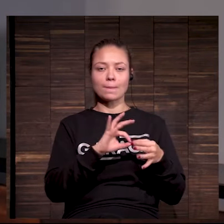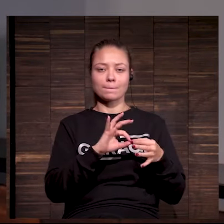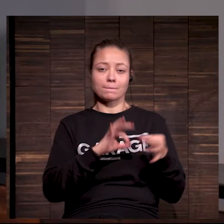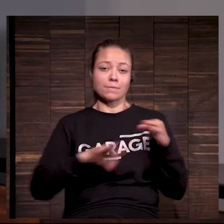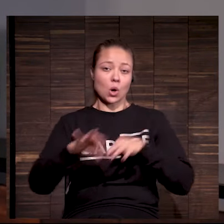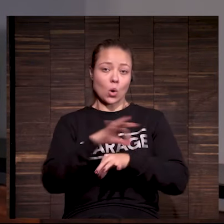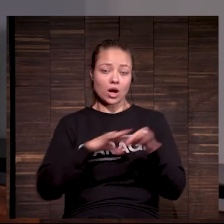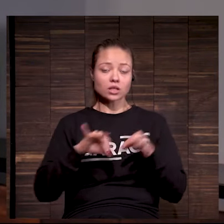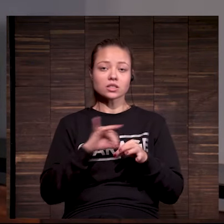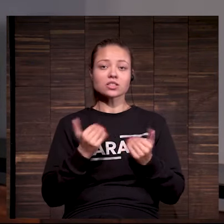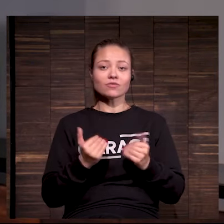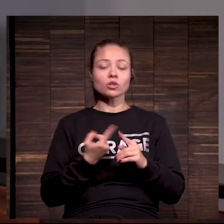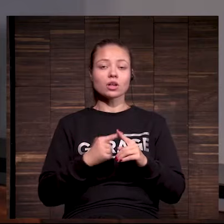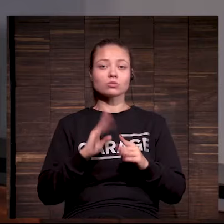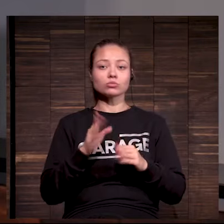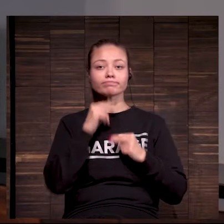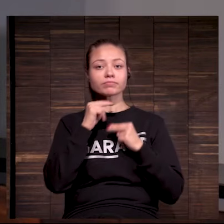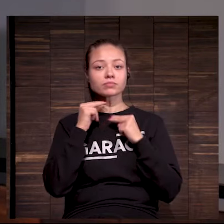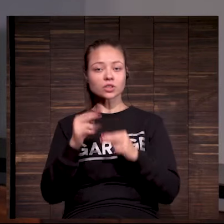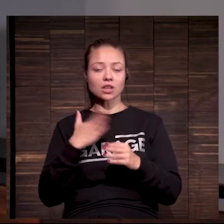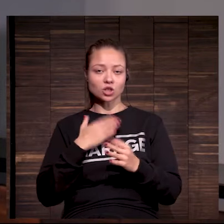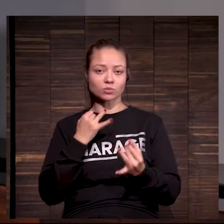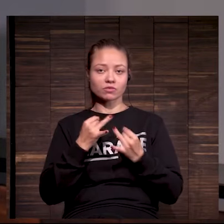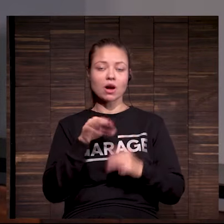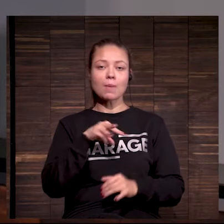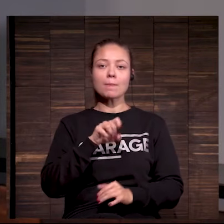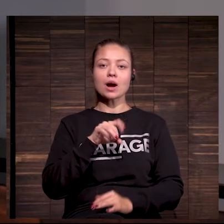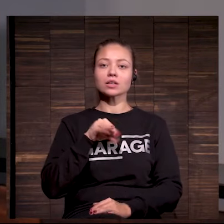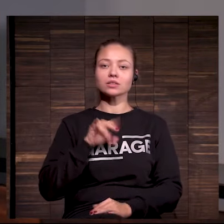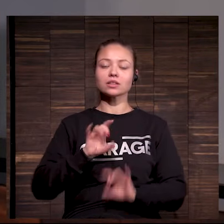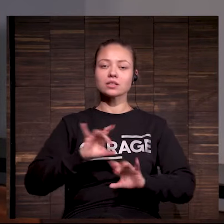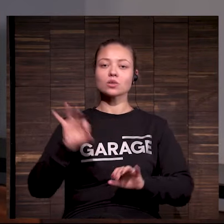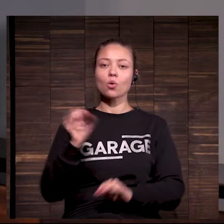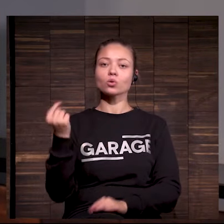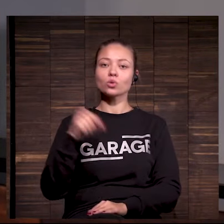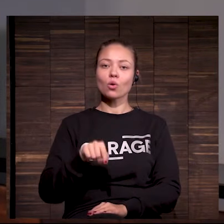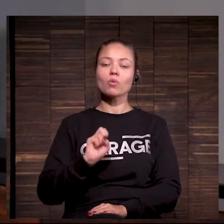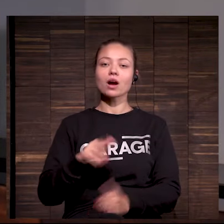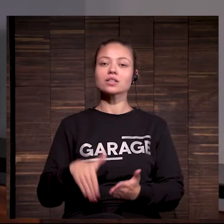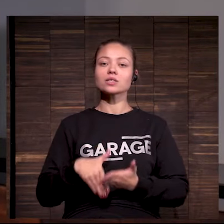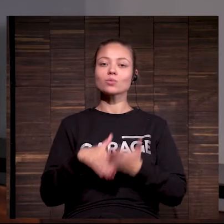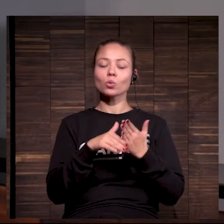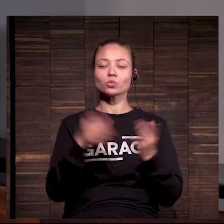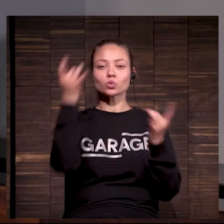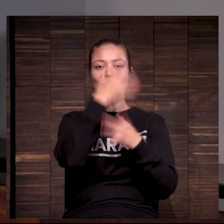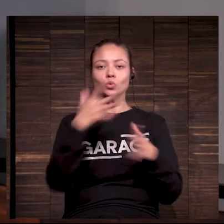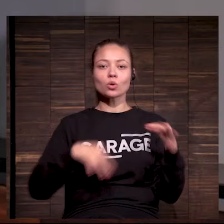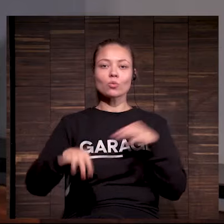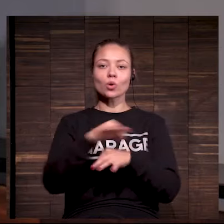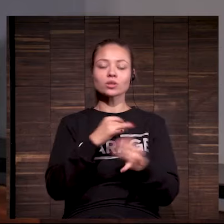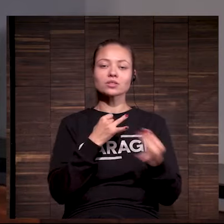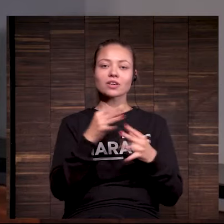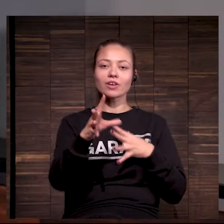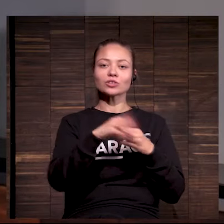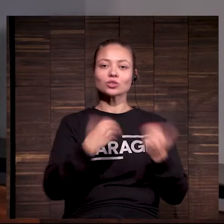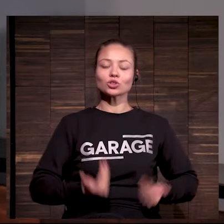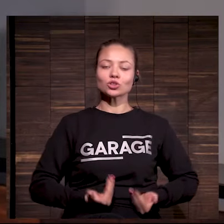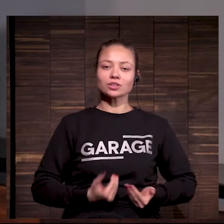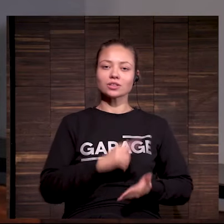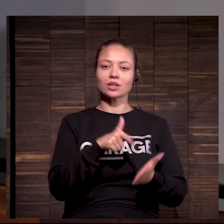фокусом нашего разговора marcin расскажет о том как с помощью культурных проектов разговариваешь жителями городов